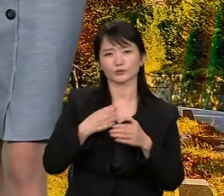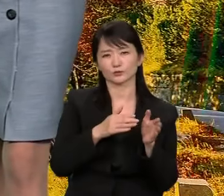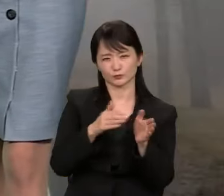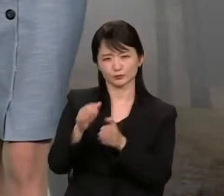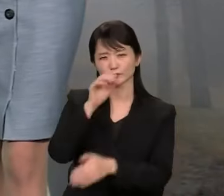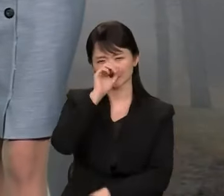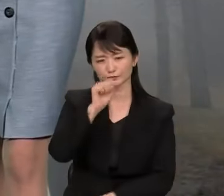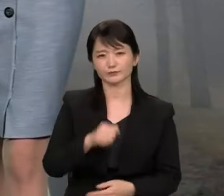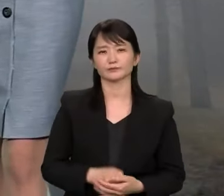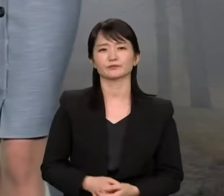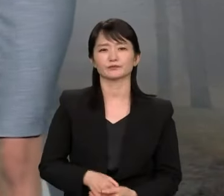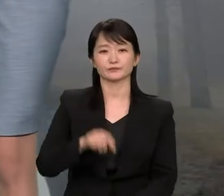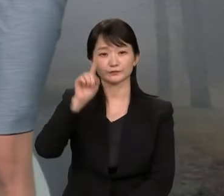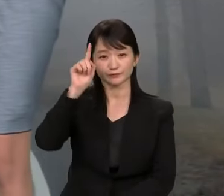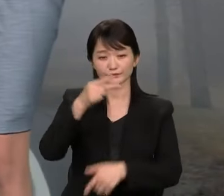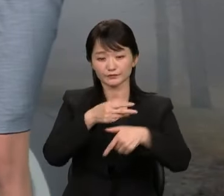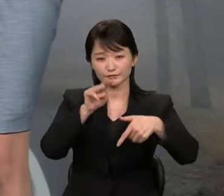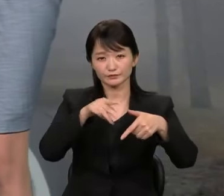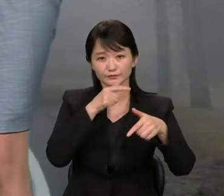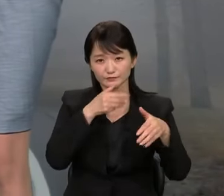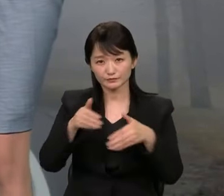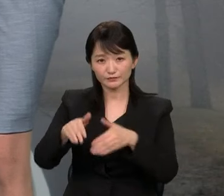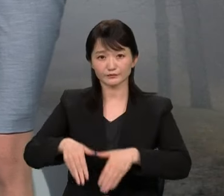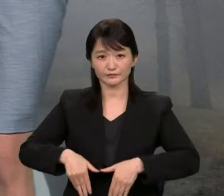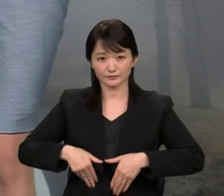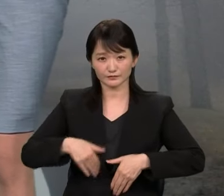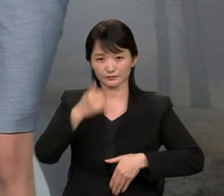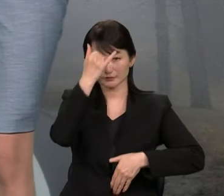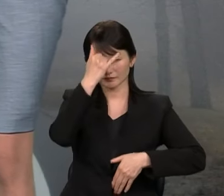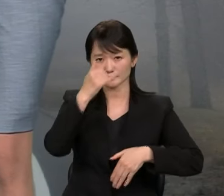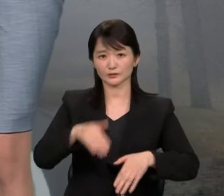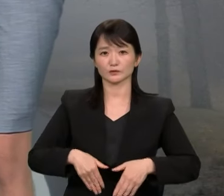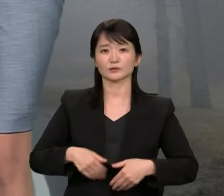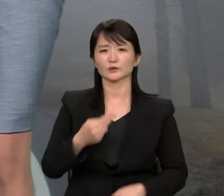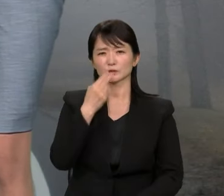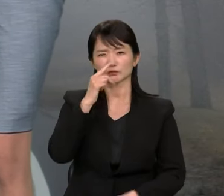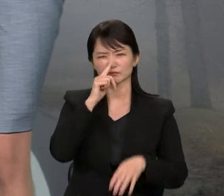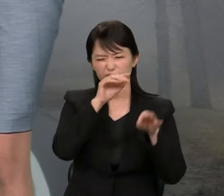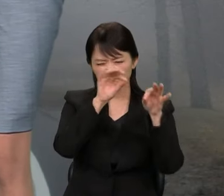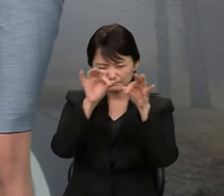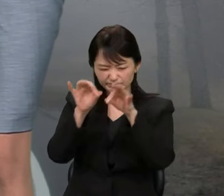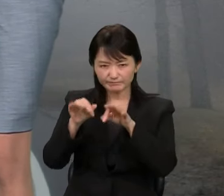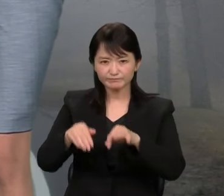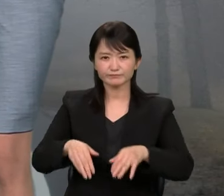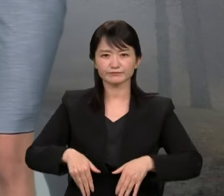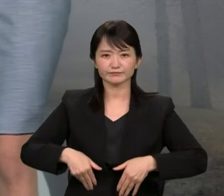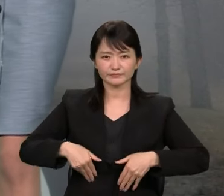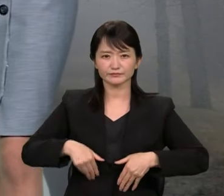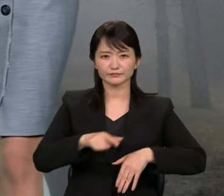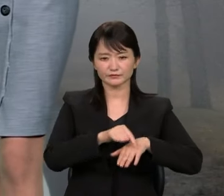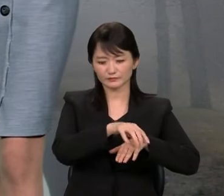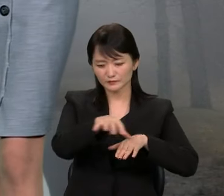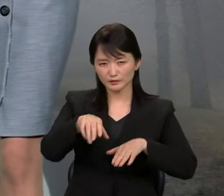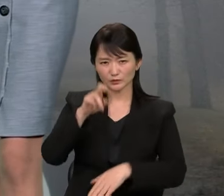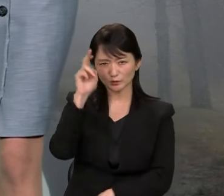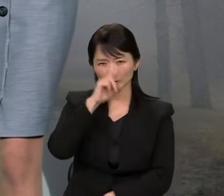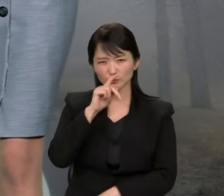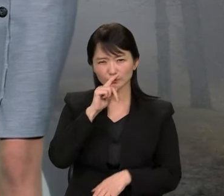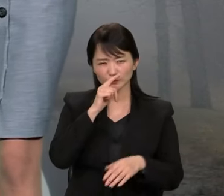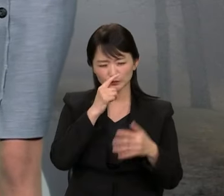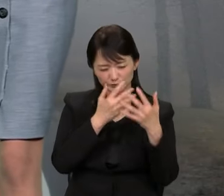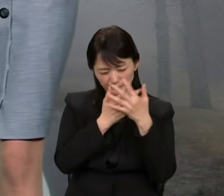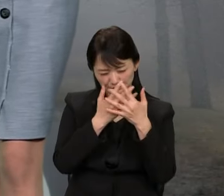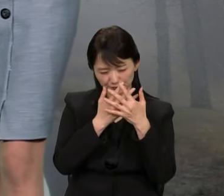좋겠습니다. 내일은 인천과 경기 남부, 충남의 공기가 다소 탁하겠고, 남부 내륙 지역은 오전까지 뿌연